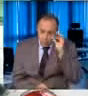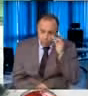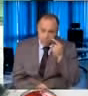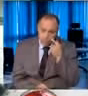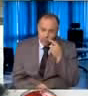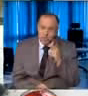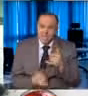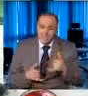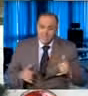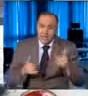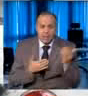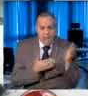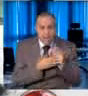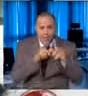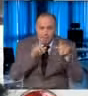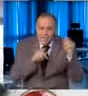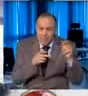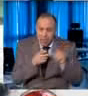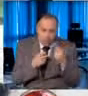نحطه يتعرض